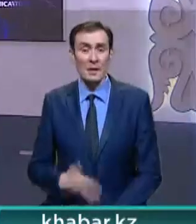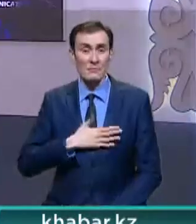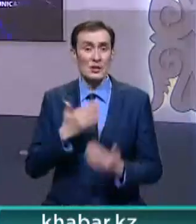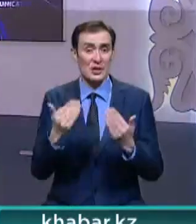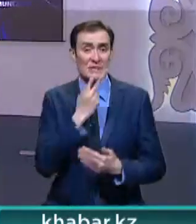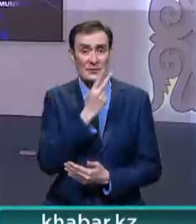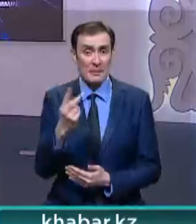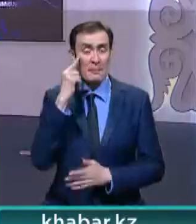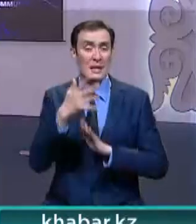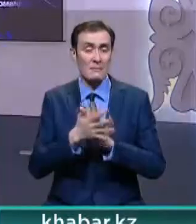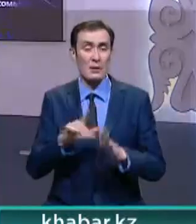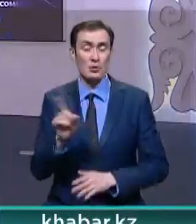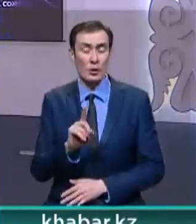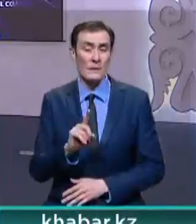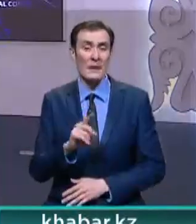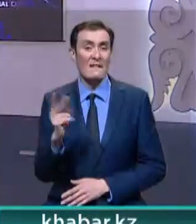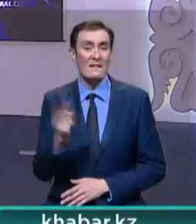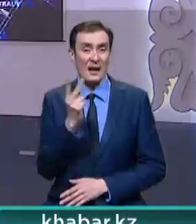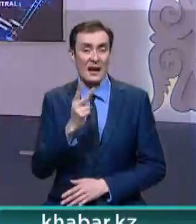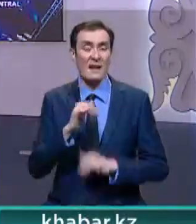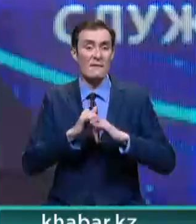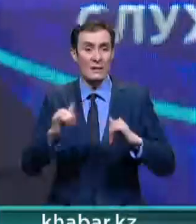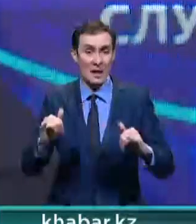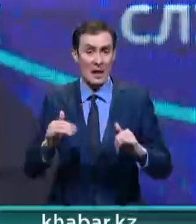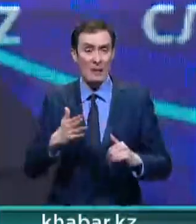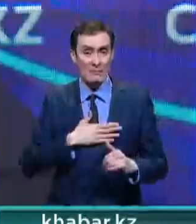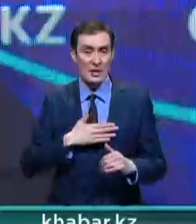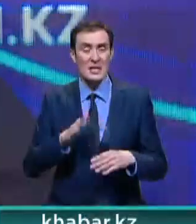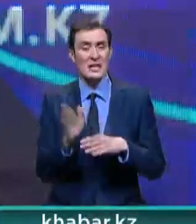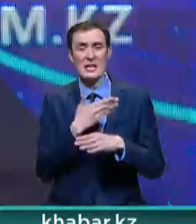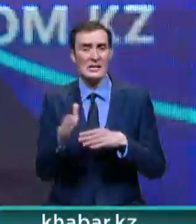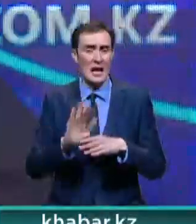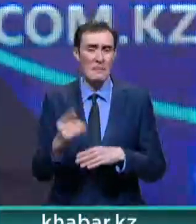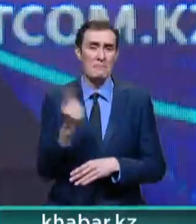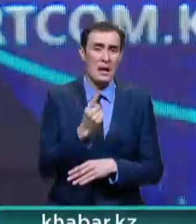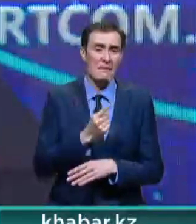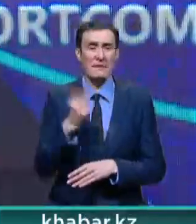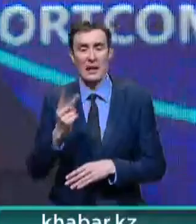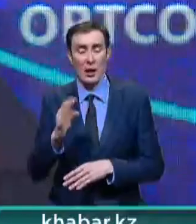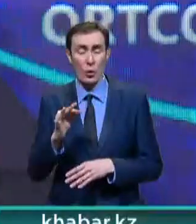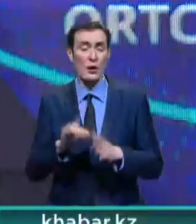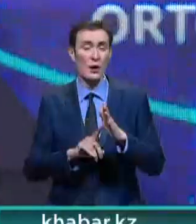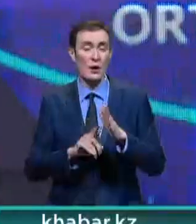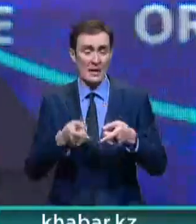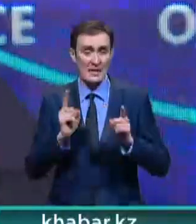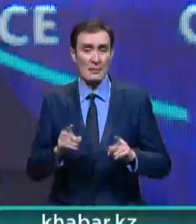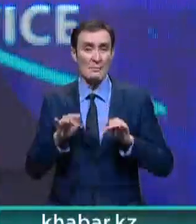понимаем, что так называемая вторая волна, мы ее не делим на первую волну, на вторую волну, но на самом